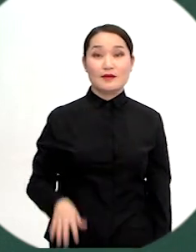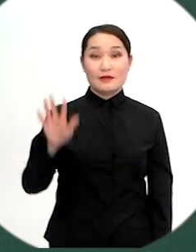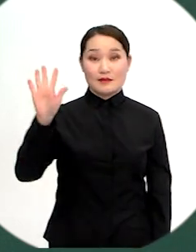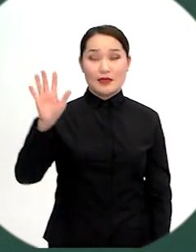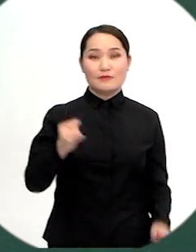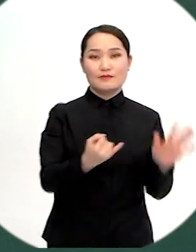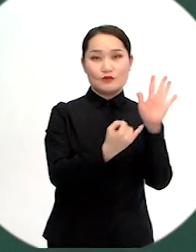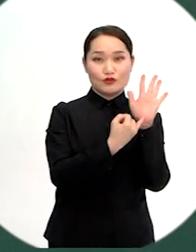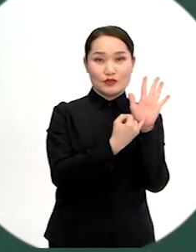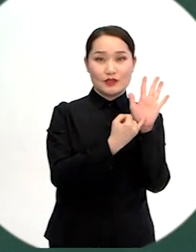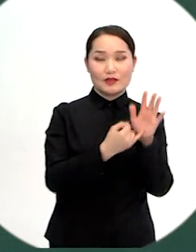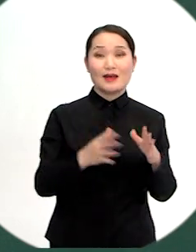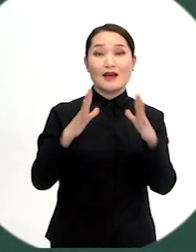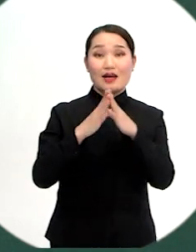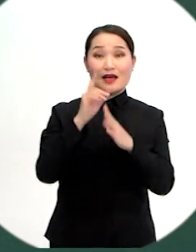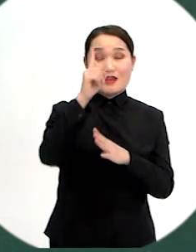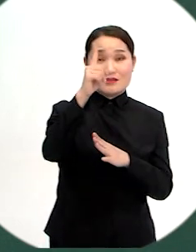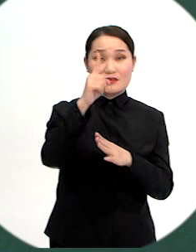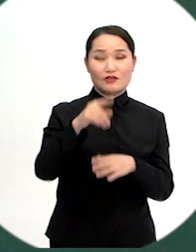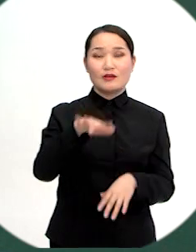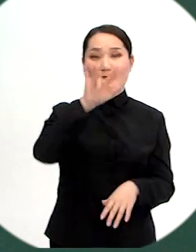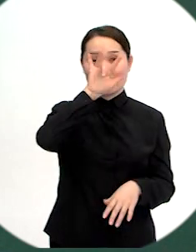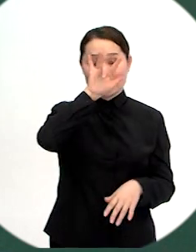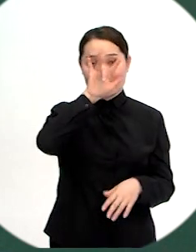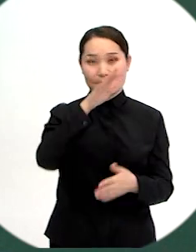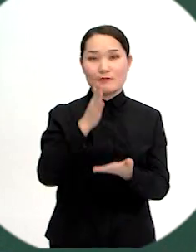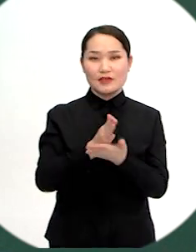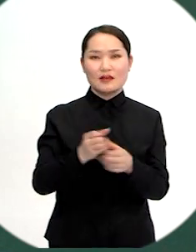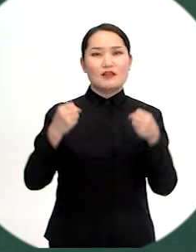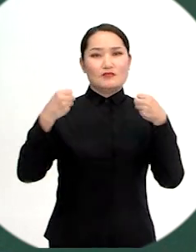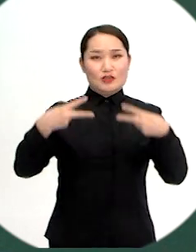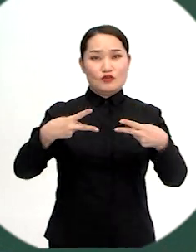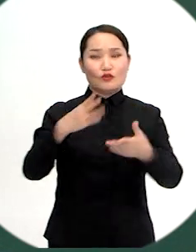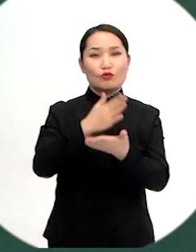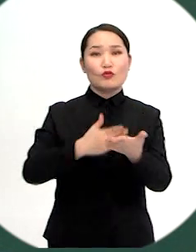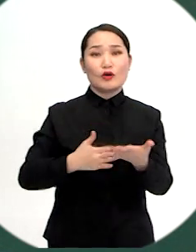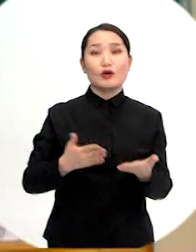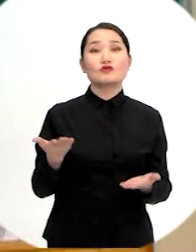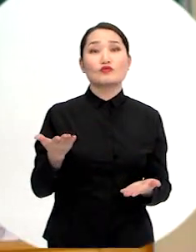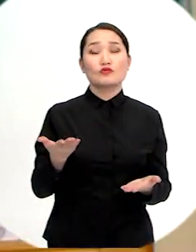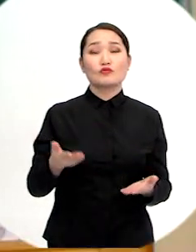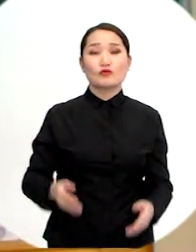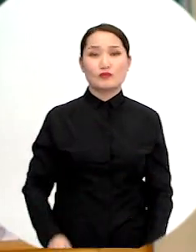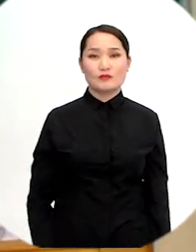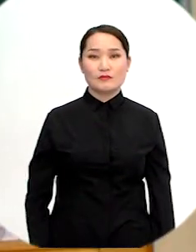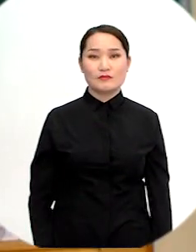5, 6. 11 зүгэй маа тэнцүү хуваагдаж чадав уу хүүхдүүд ээ?